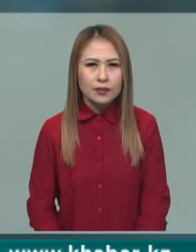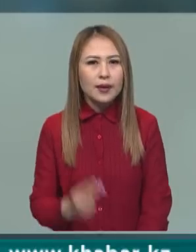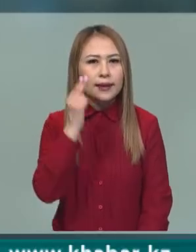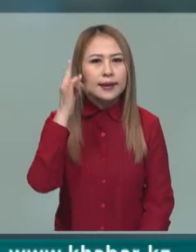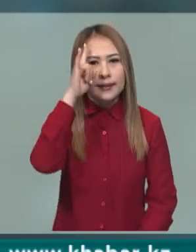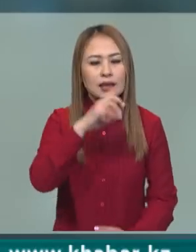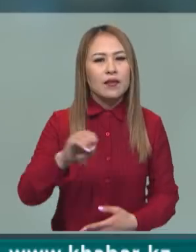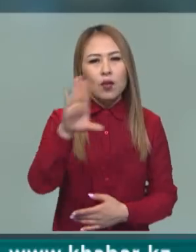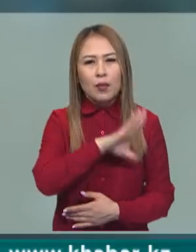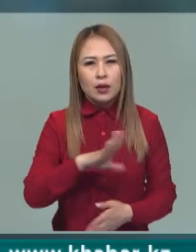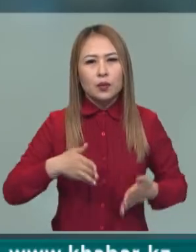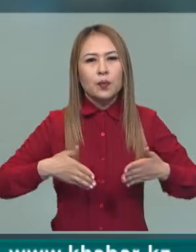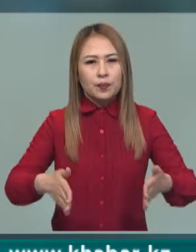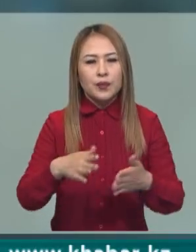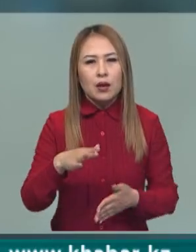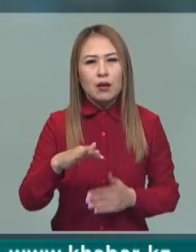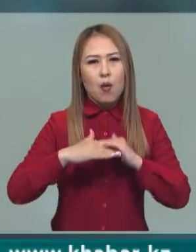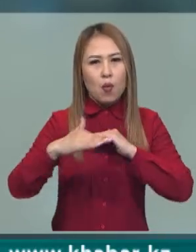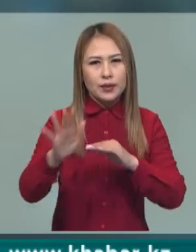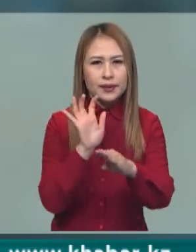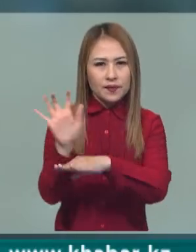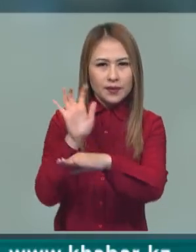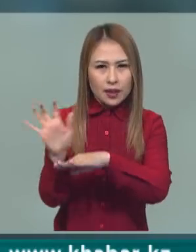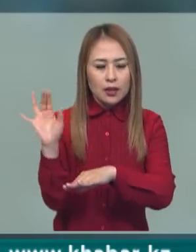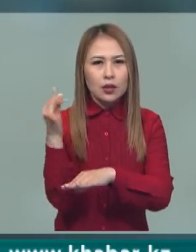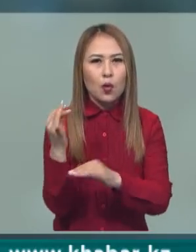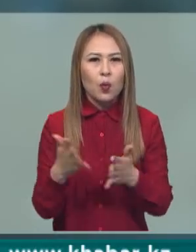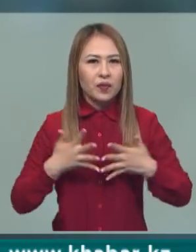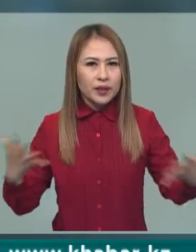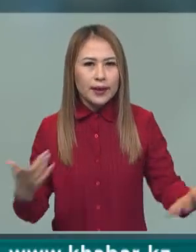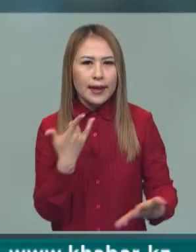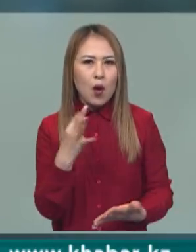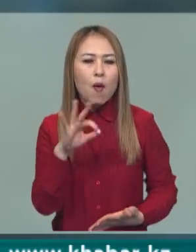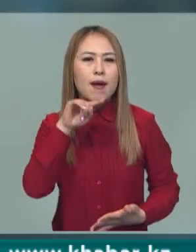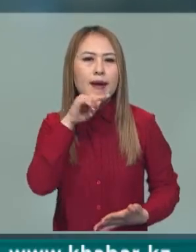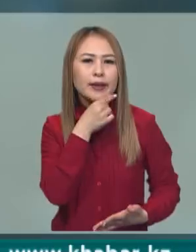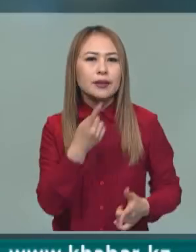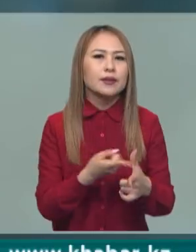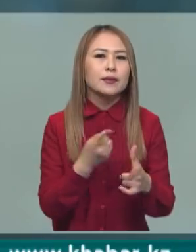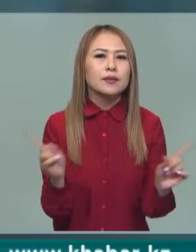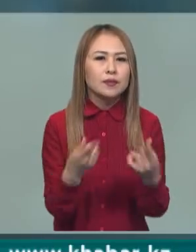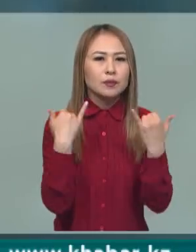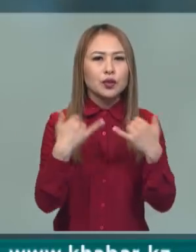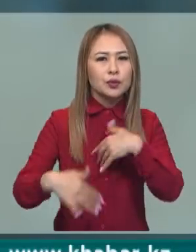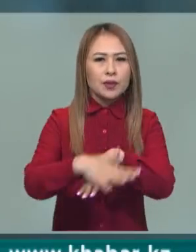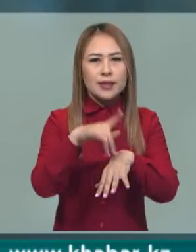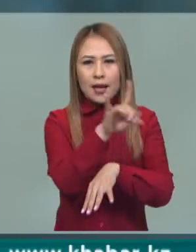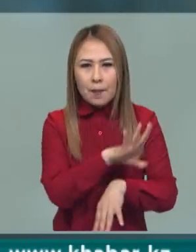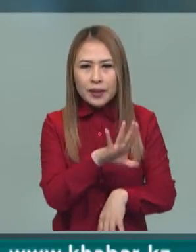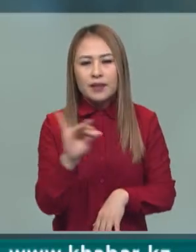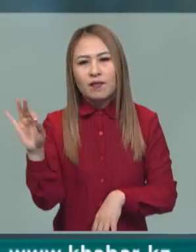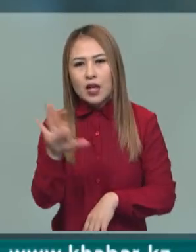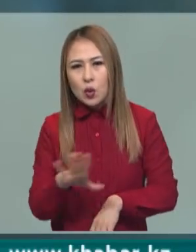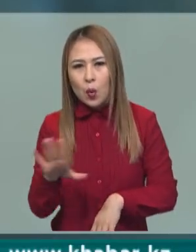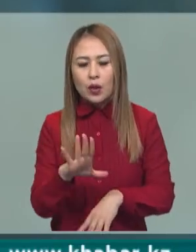Қытай Қазақстан Еуропа бағдары отандық экспорт аясын кеңейтіп қана қоймай, геоэкономикалық позициямызды да нығайта түседі. Бүгінде еліміз батыс пен